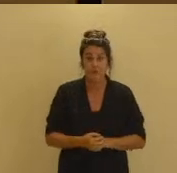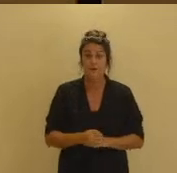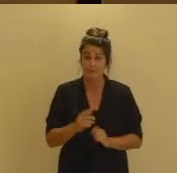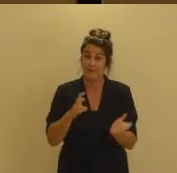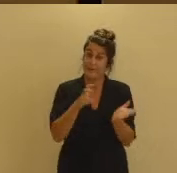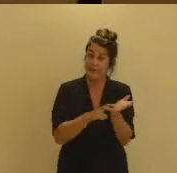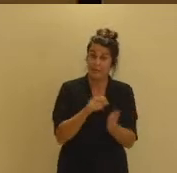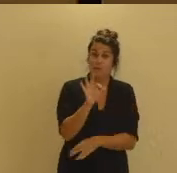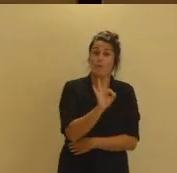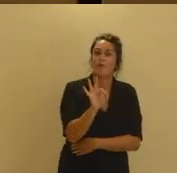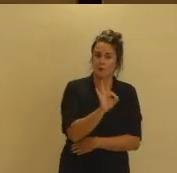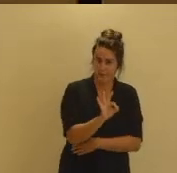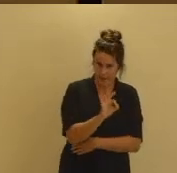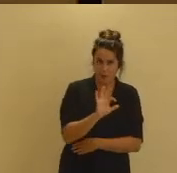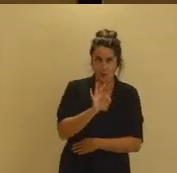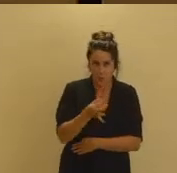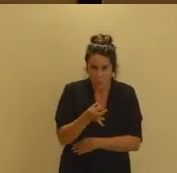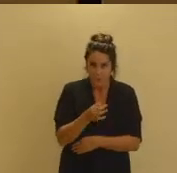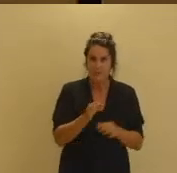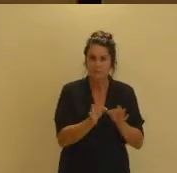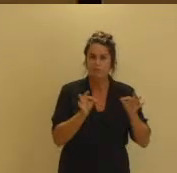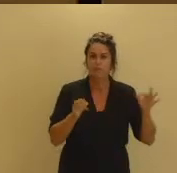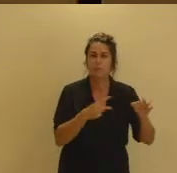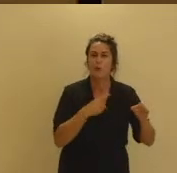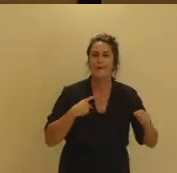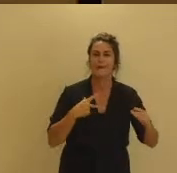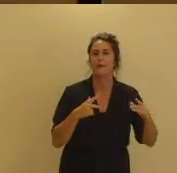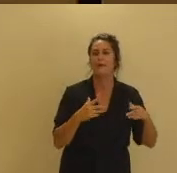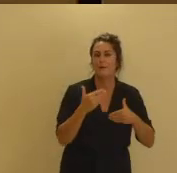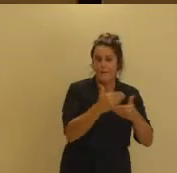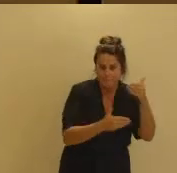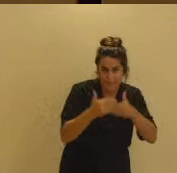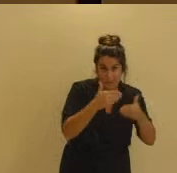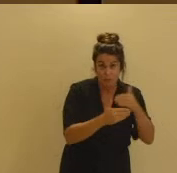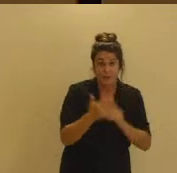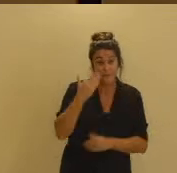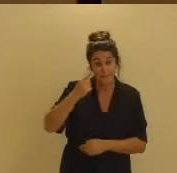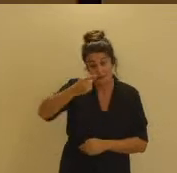foncière sur les propriétés bâties si les collectivités